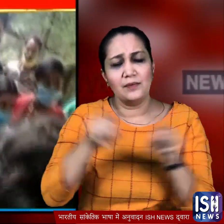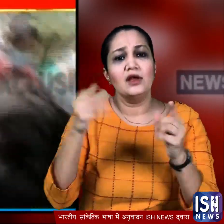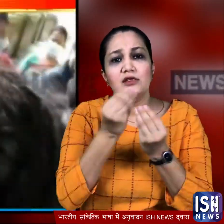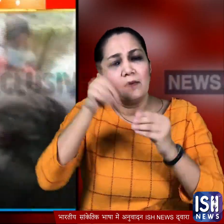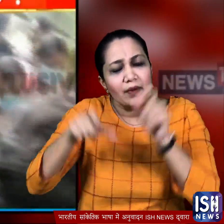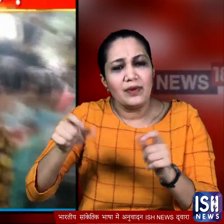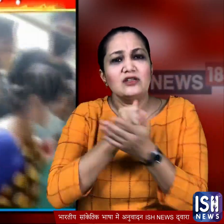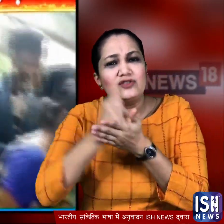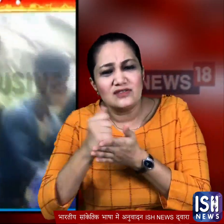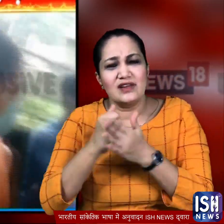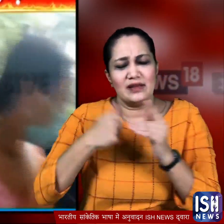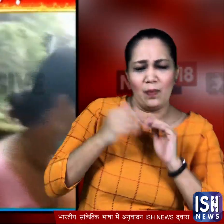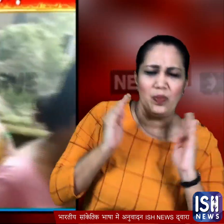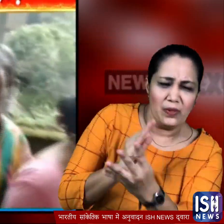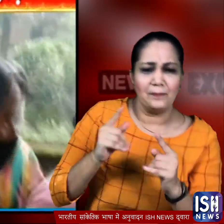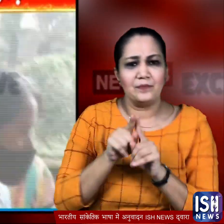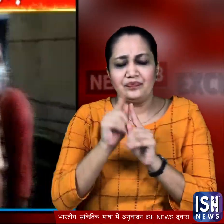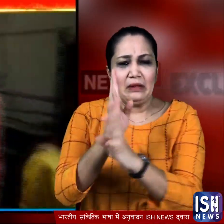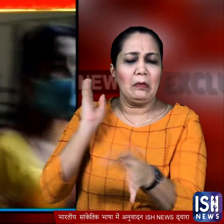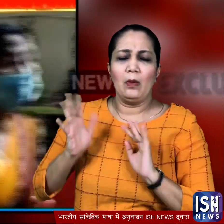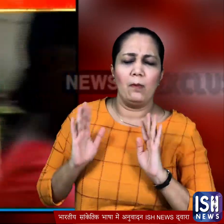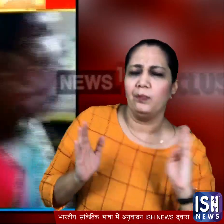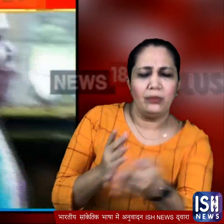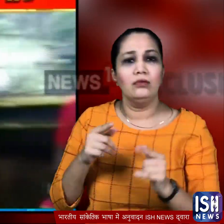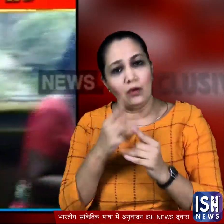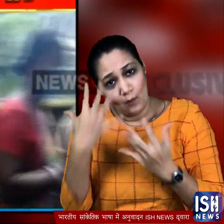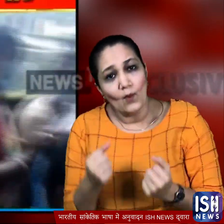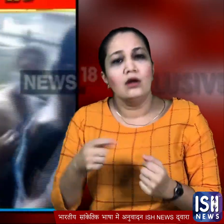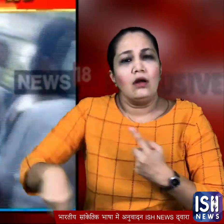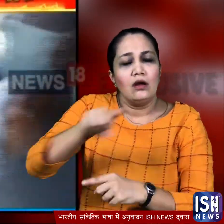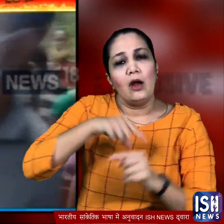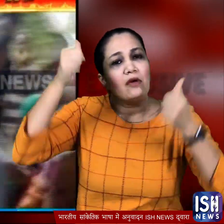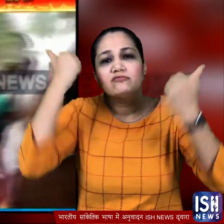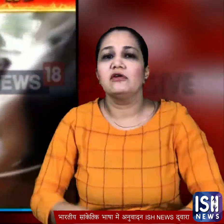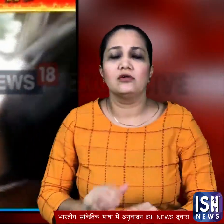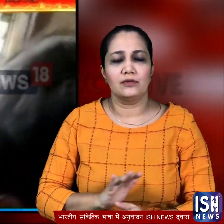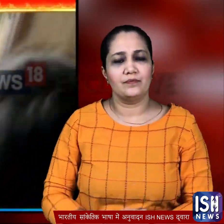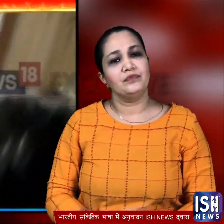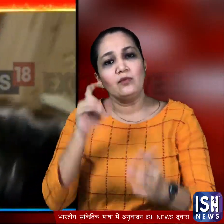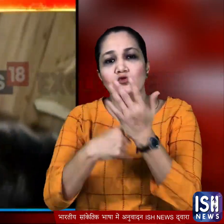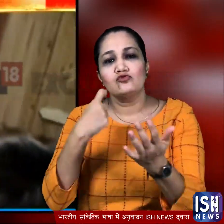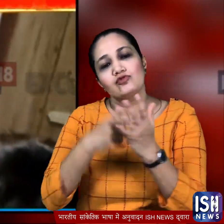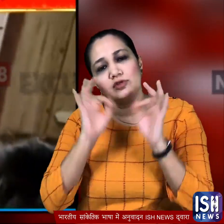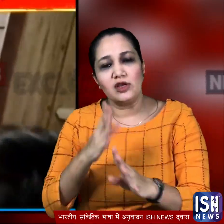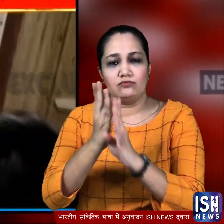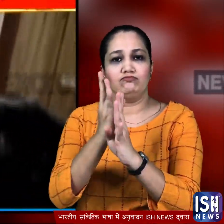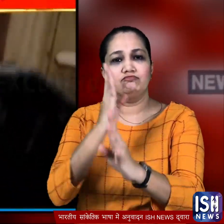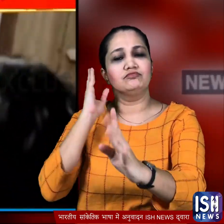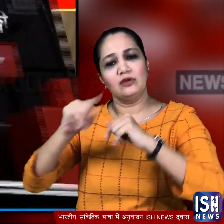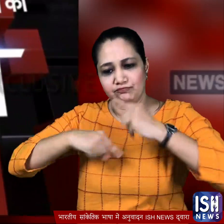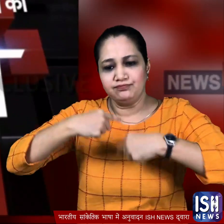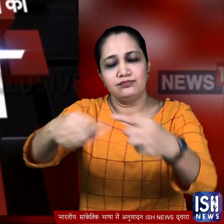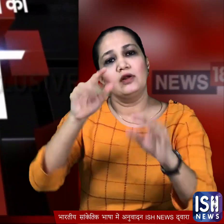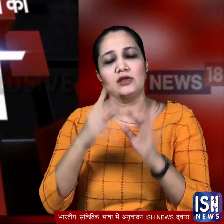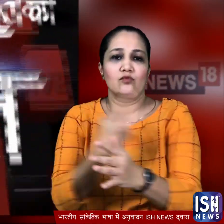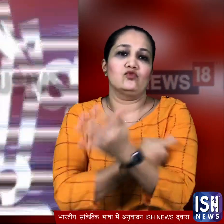वो मुमकिन कोशिश की जिससे उन्हें लाइन में न लगना पड़े। लेकिन उनकी सारी कोशिश फेल हो गई और नियम के हिसाब से चलने वाले लोगों को ही पहले टीका